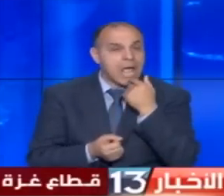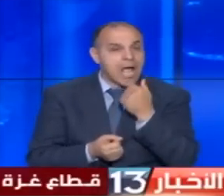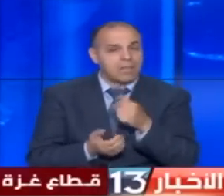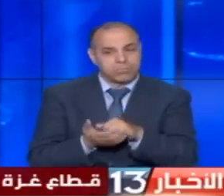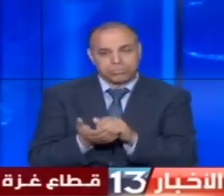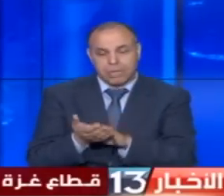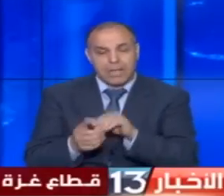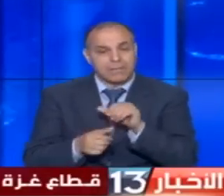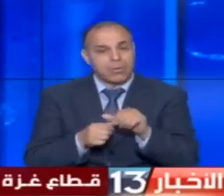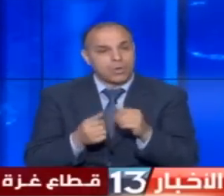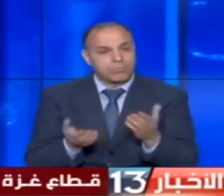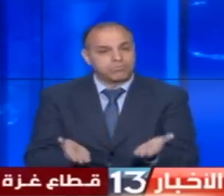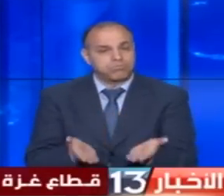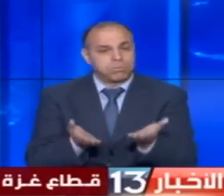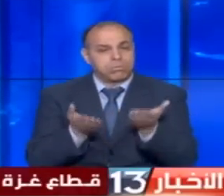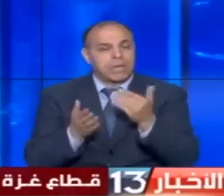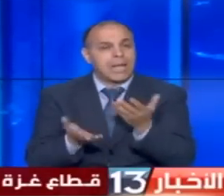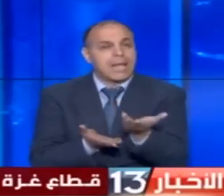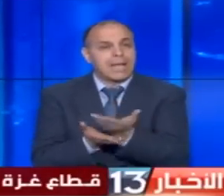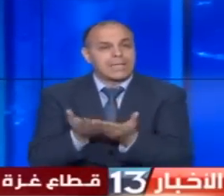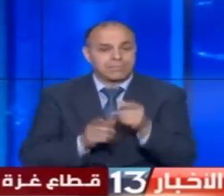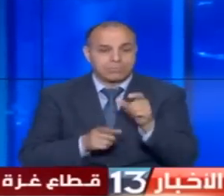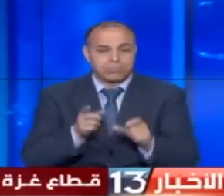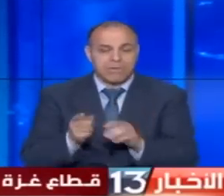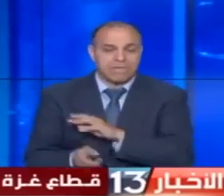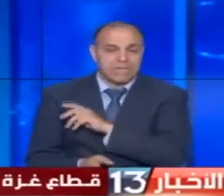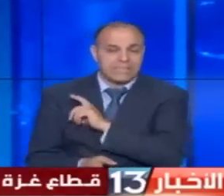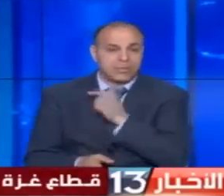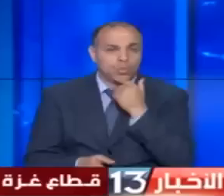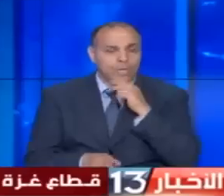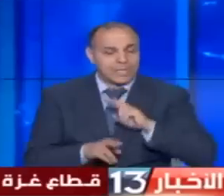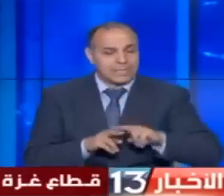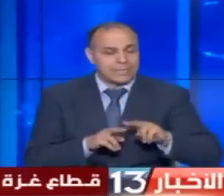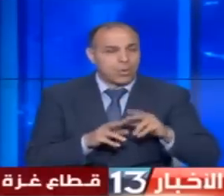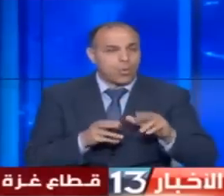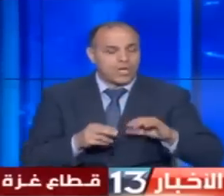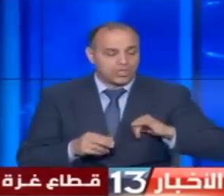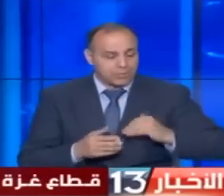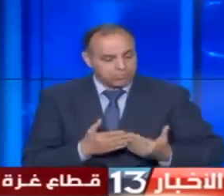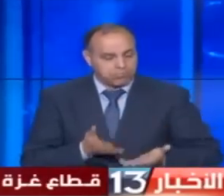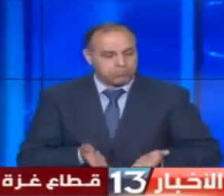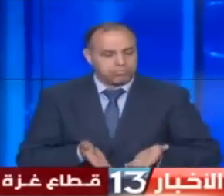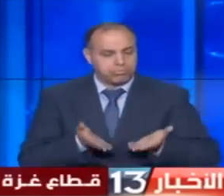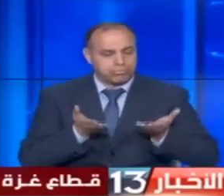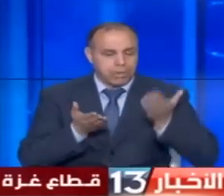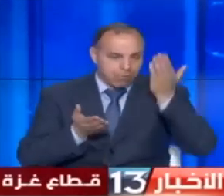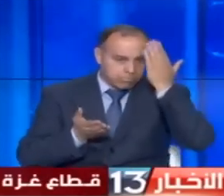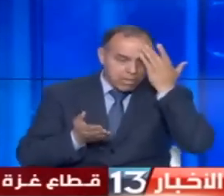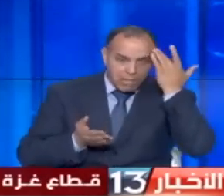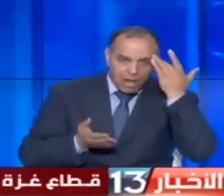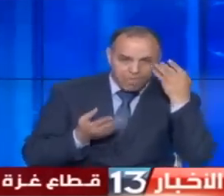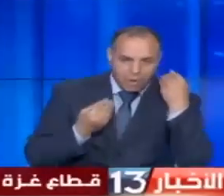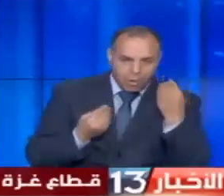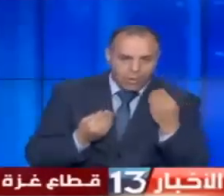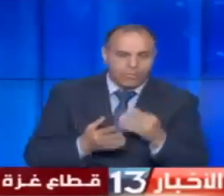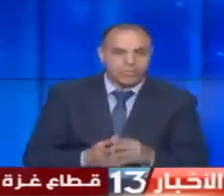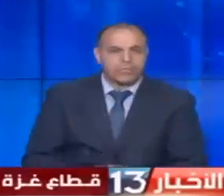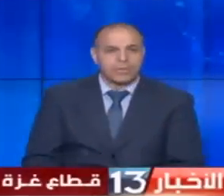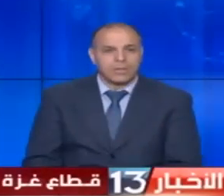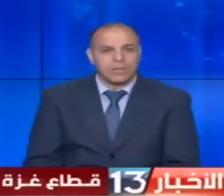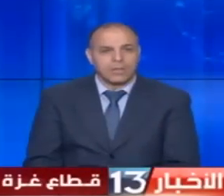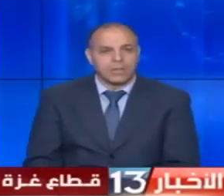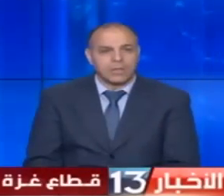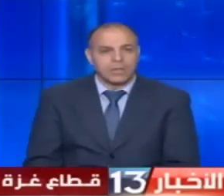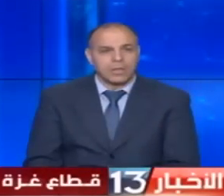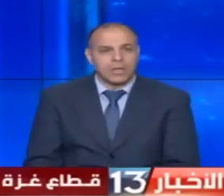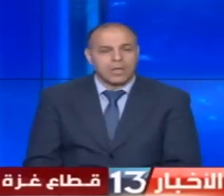دورها التنموي لخدمه المجتمع الفلسطيني وصناعه اجيال الناشئه واعيه ثقافيا وادبيا وانا